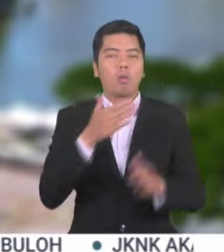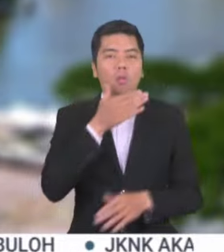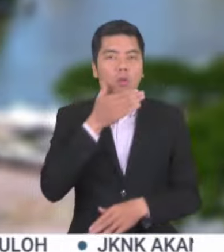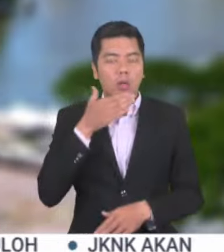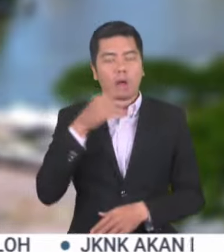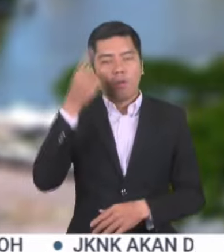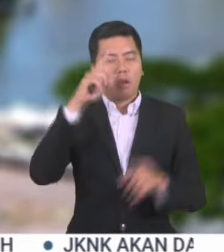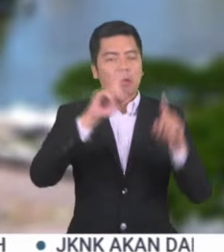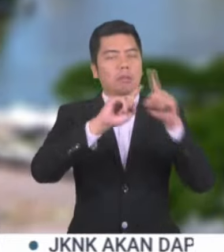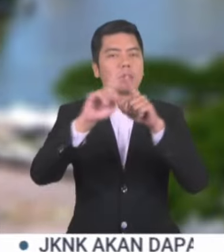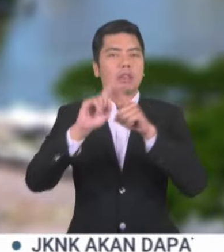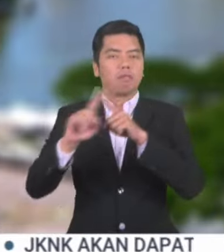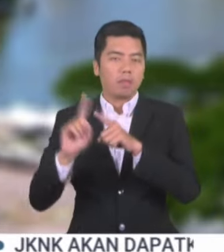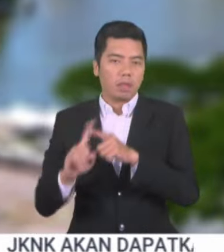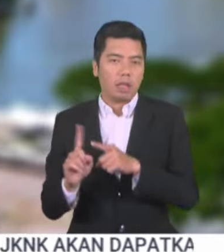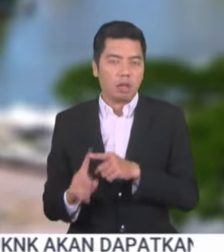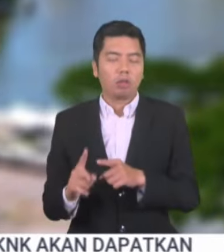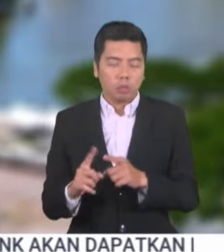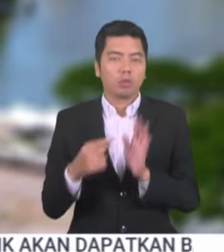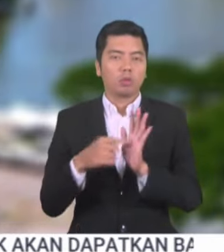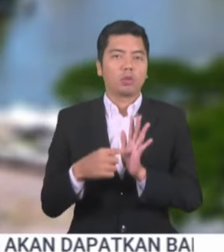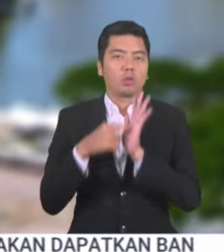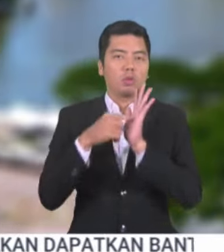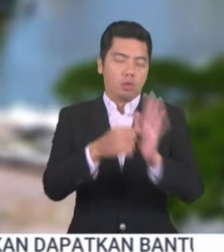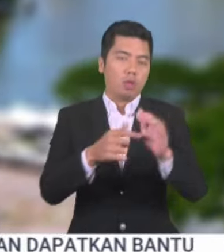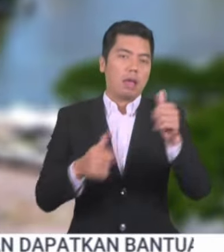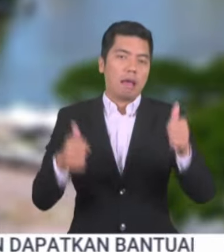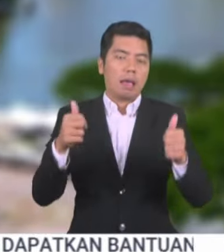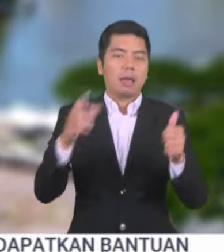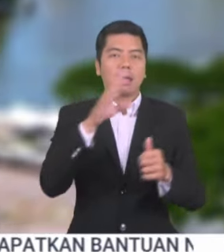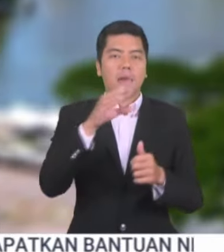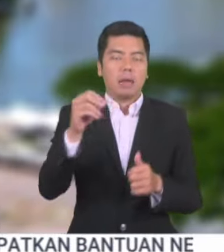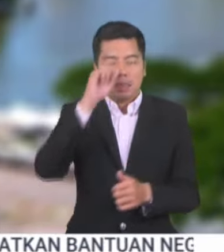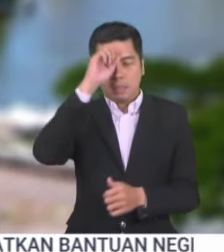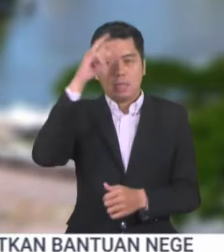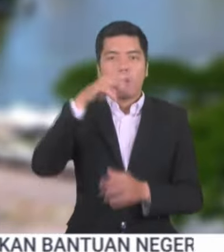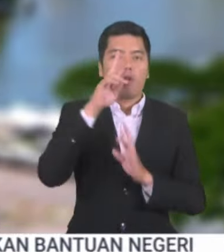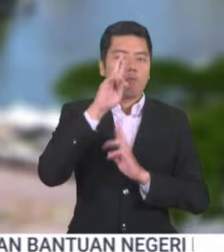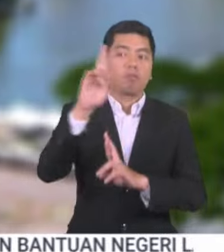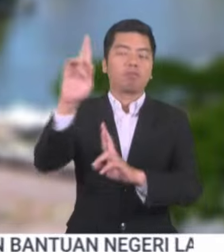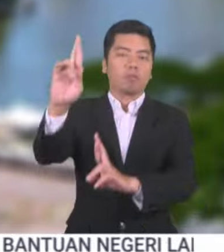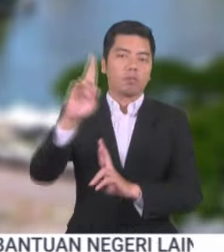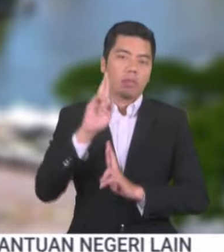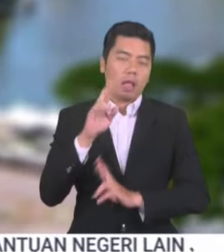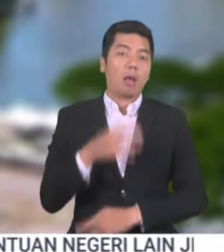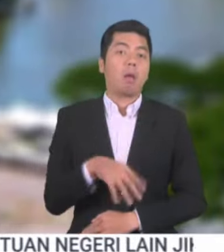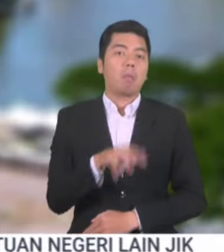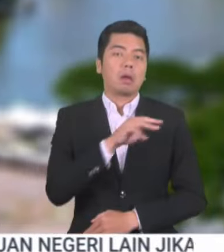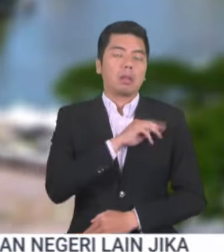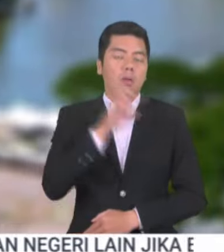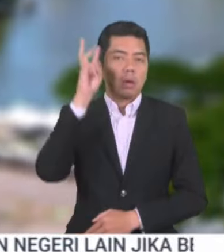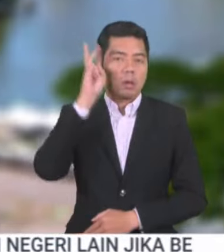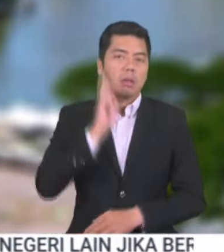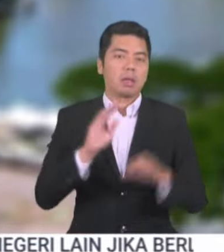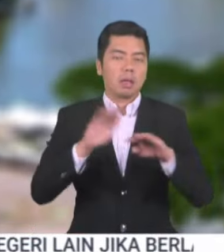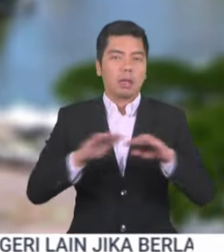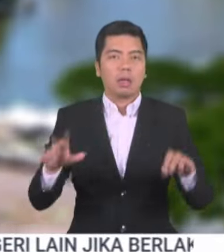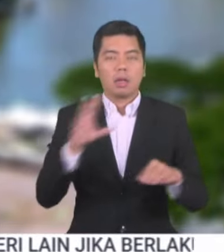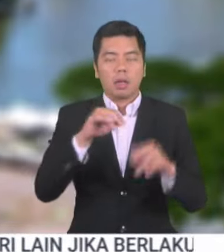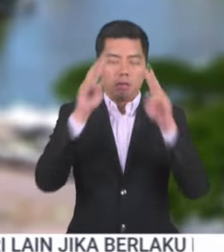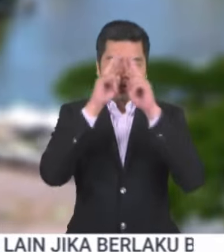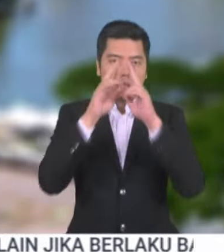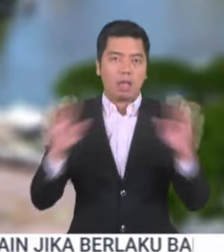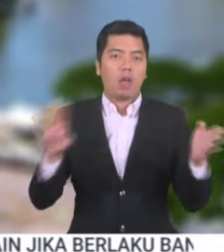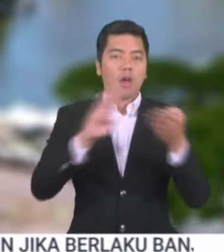menghargai kepelbagaian, menjunjung keadilan dan mengamalkan sikap hormat menghormati. Menteri Pembangunan Wanita, Kanak-kanak dan